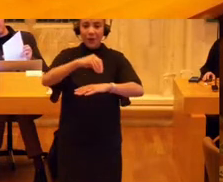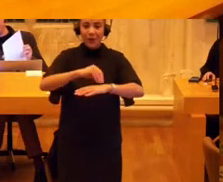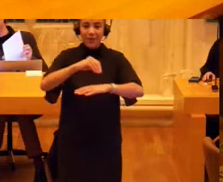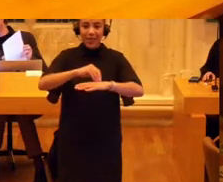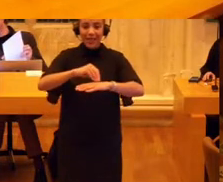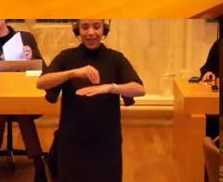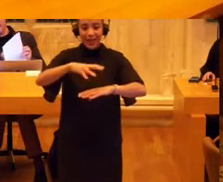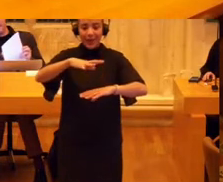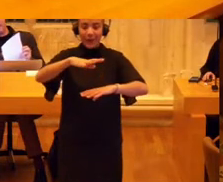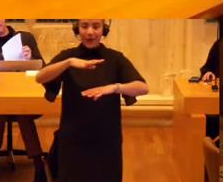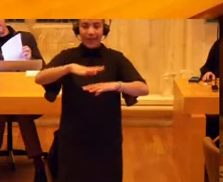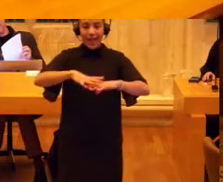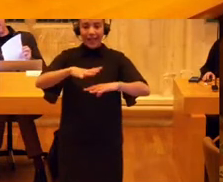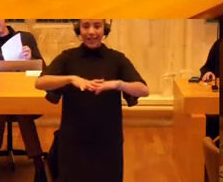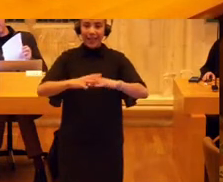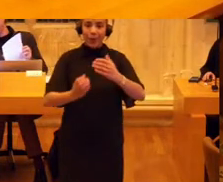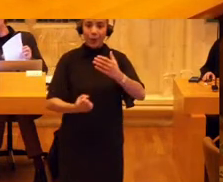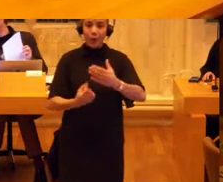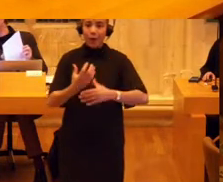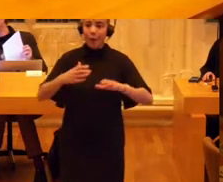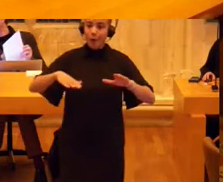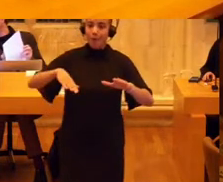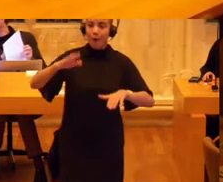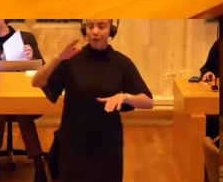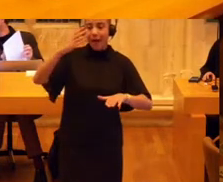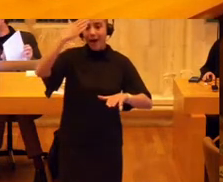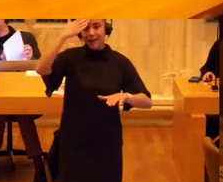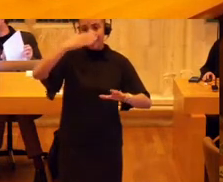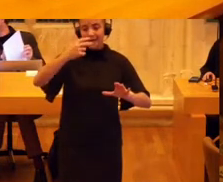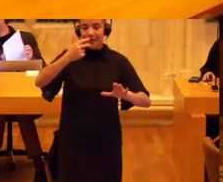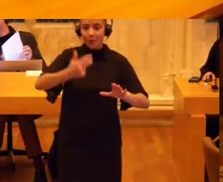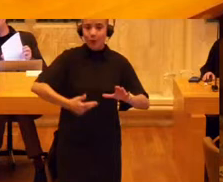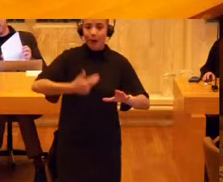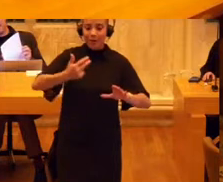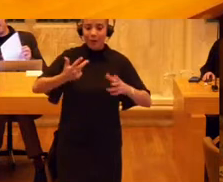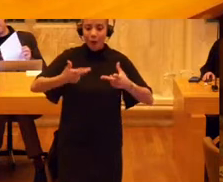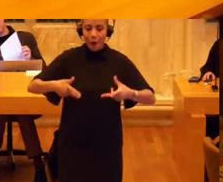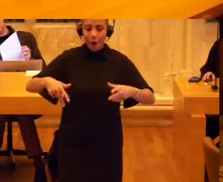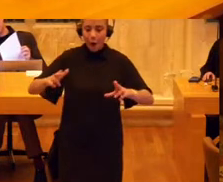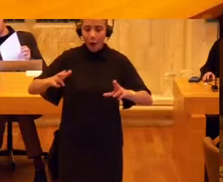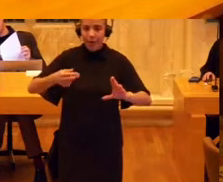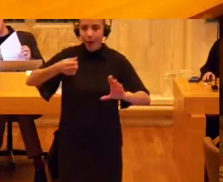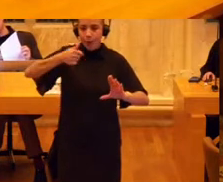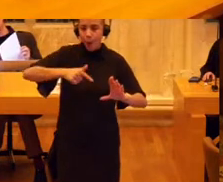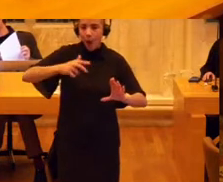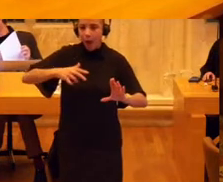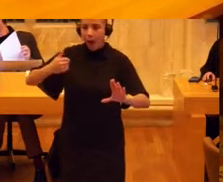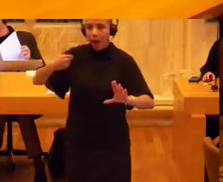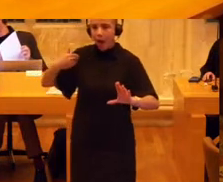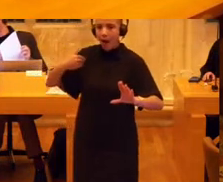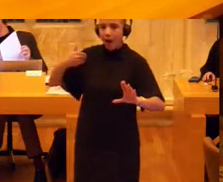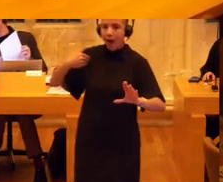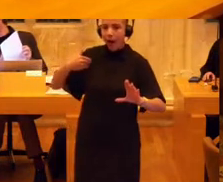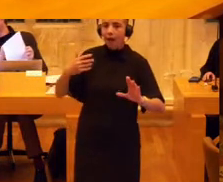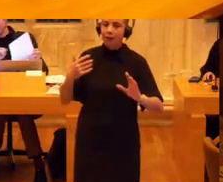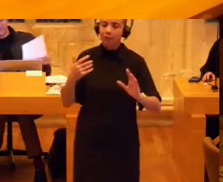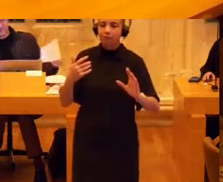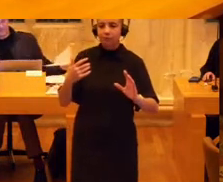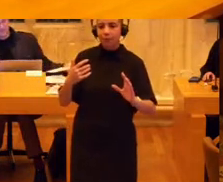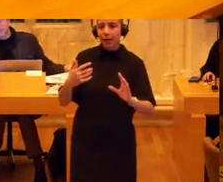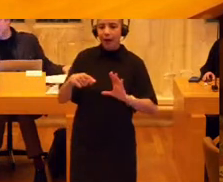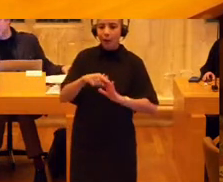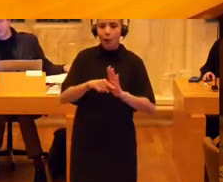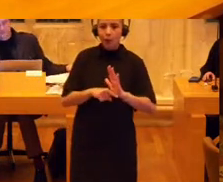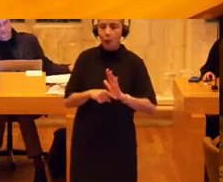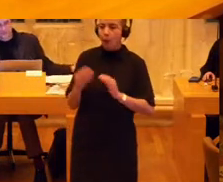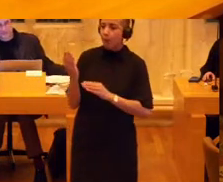leur mandat est de 3 ans. Je vous avais présenté le règlement intérieur des conseils de quartier il y a quelques mois. Ces conseillers de quartier, ils